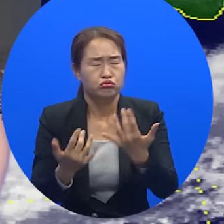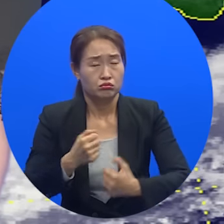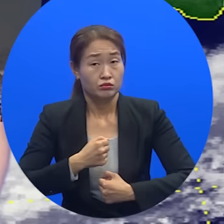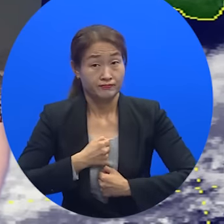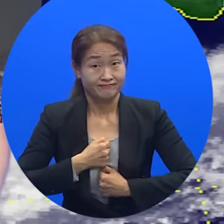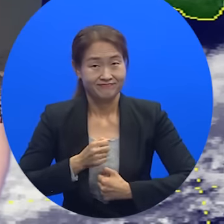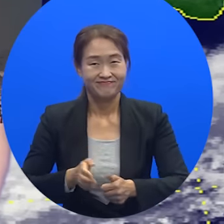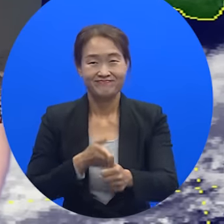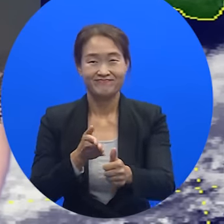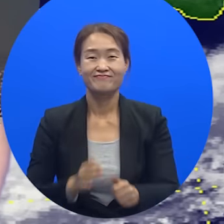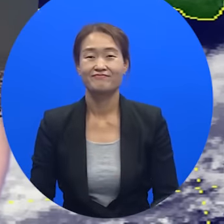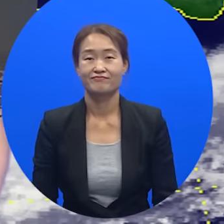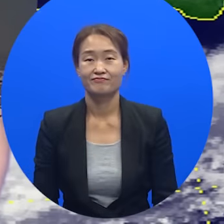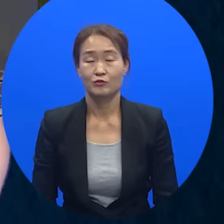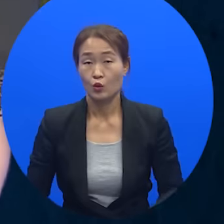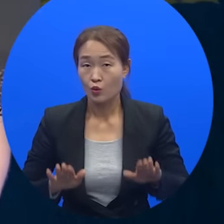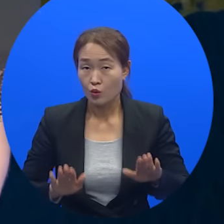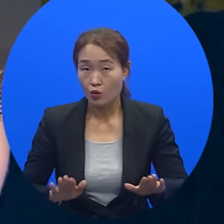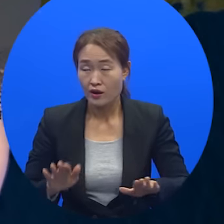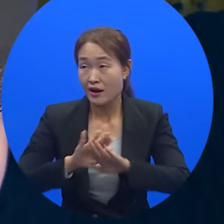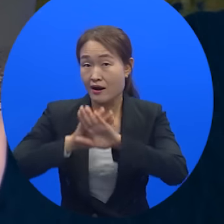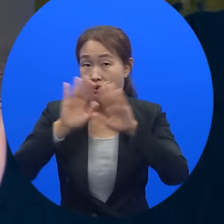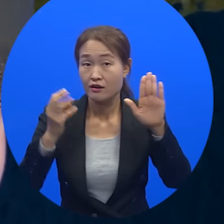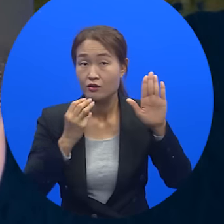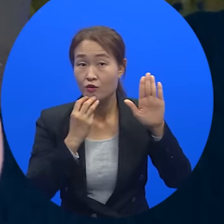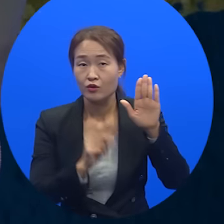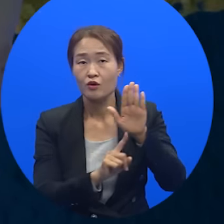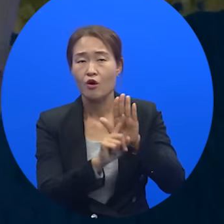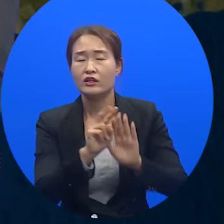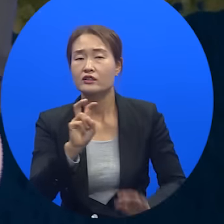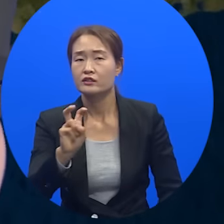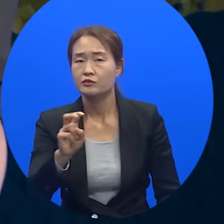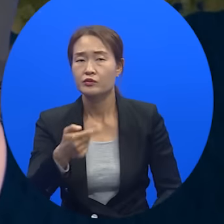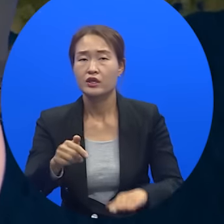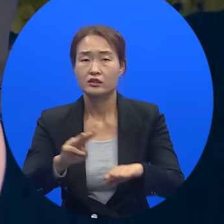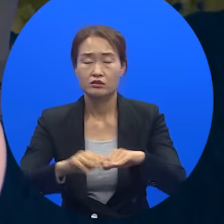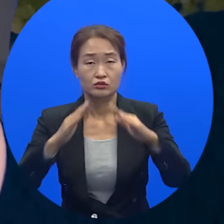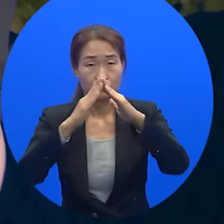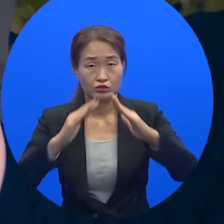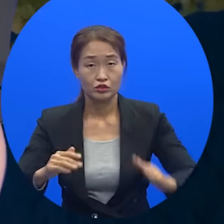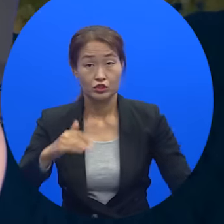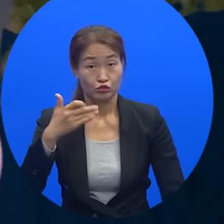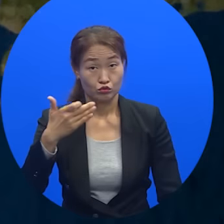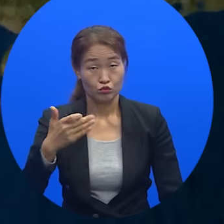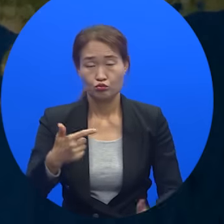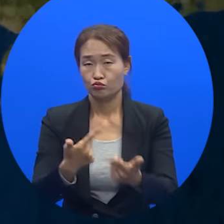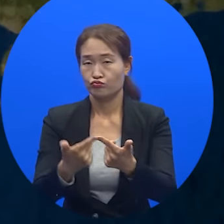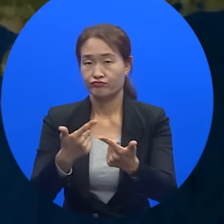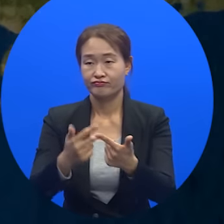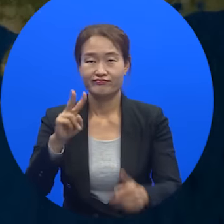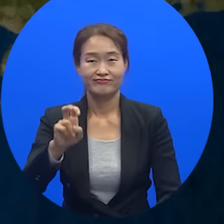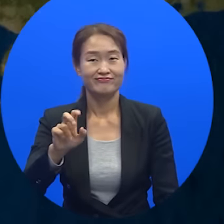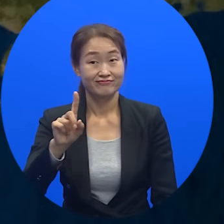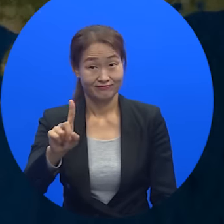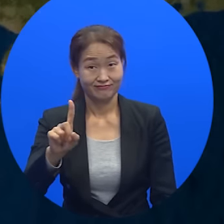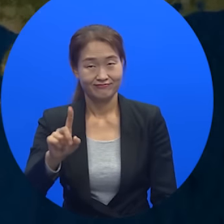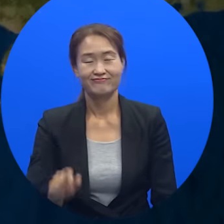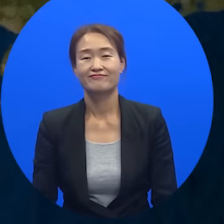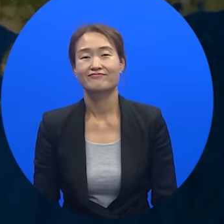등 화재 예방 조심하셔야겠습니다. 오늘 낮 기온 서울은 20도, 대전과 전주 19도,